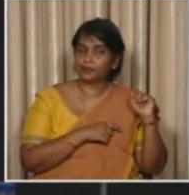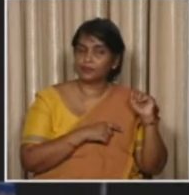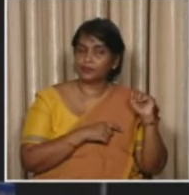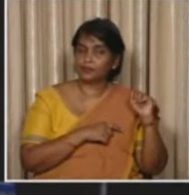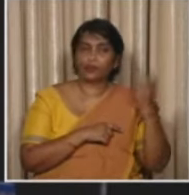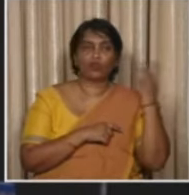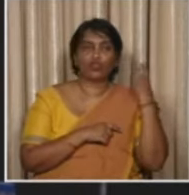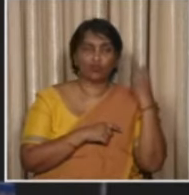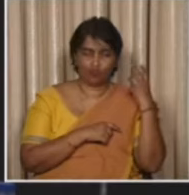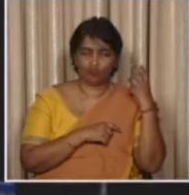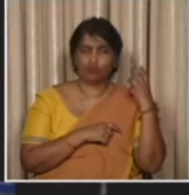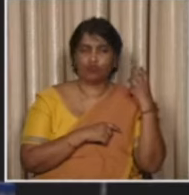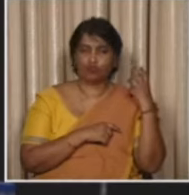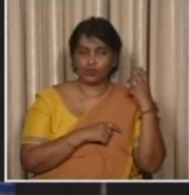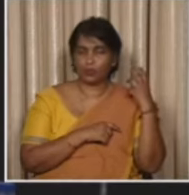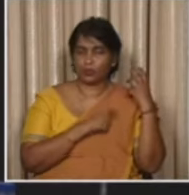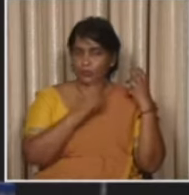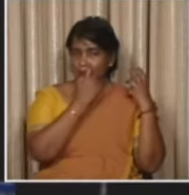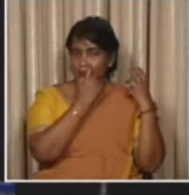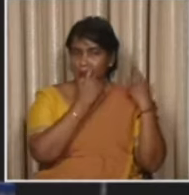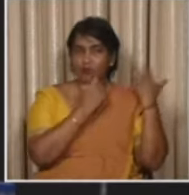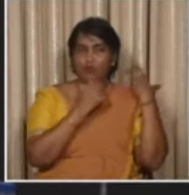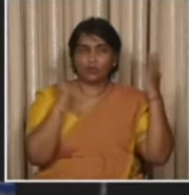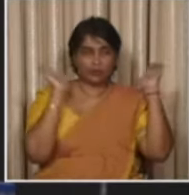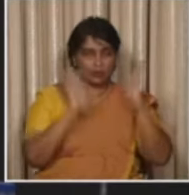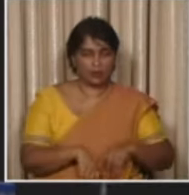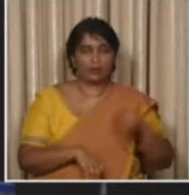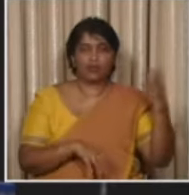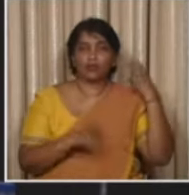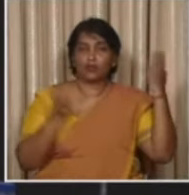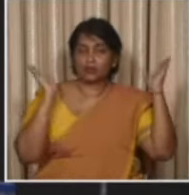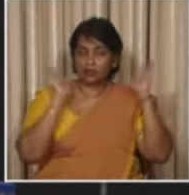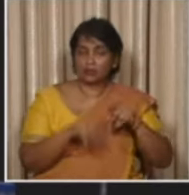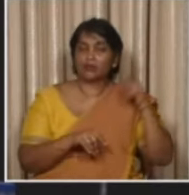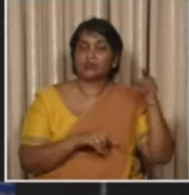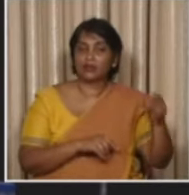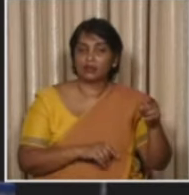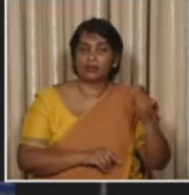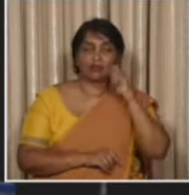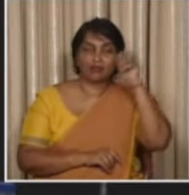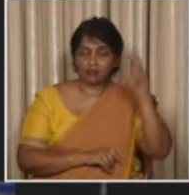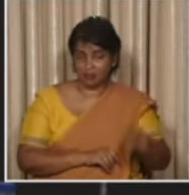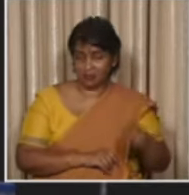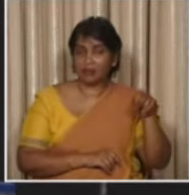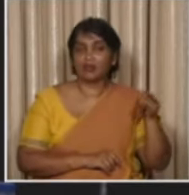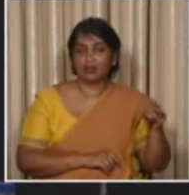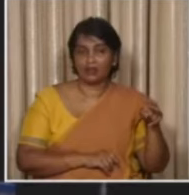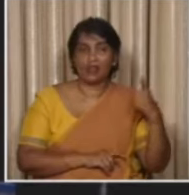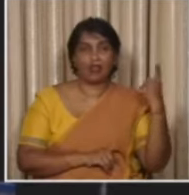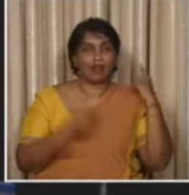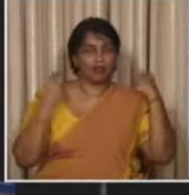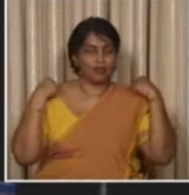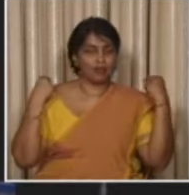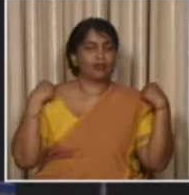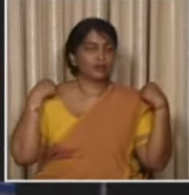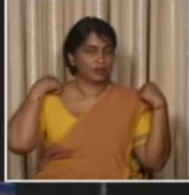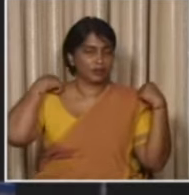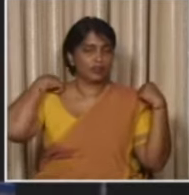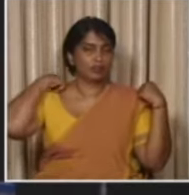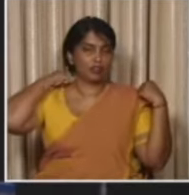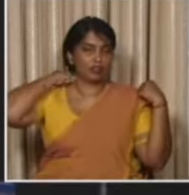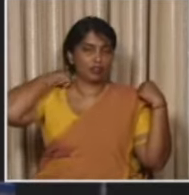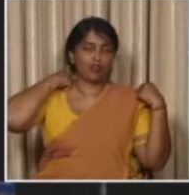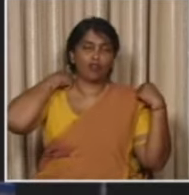මුස්ලිම් පල්ලියකට ඒ පල්ලියට ගියාපුවාම එතන ඉන්න නිලධාරියා එතන ඉන්න ආරක්ෂක නිලධාරියා එයා